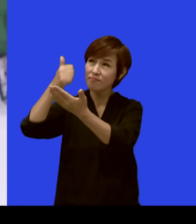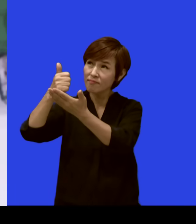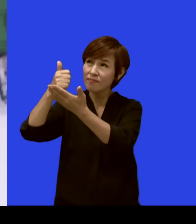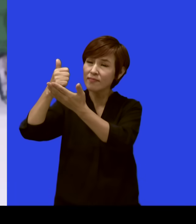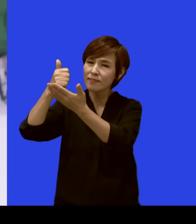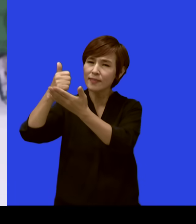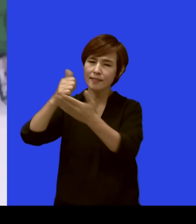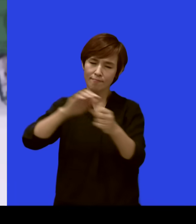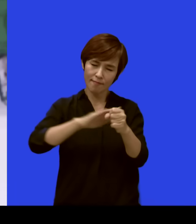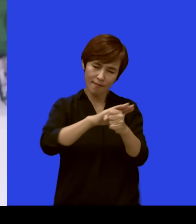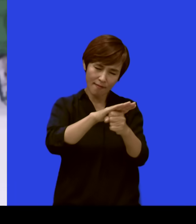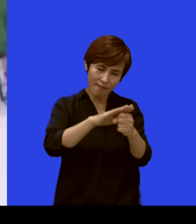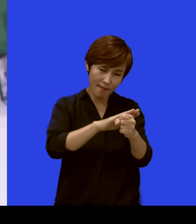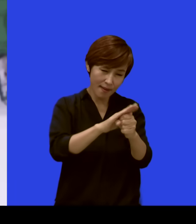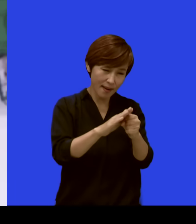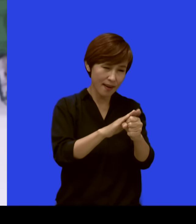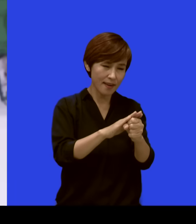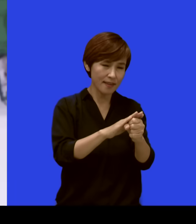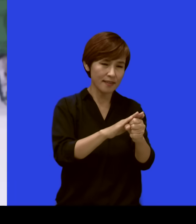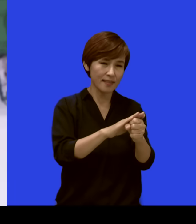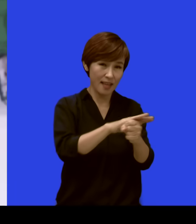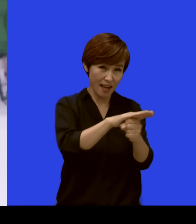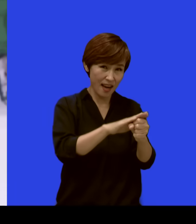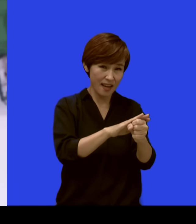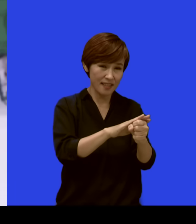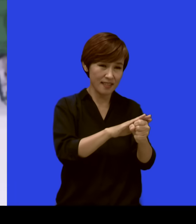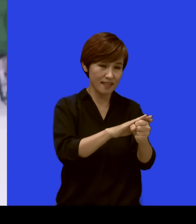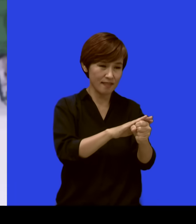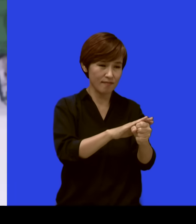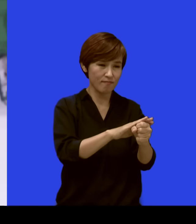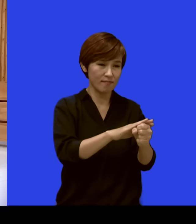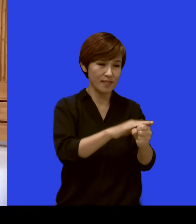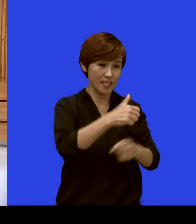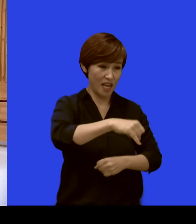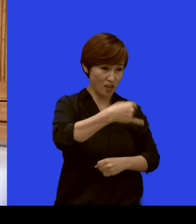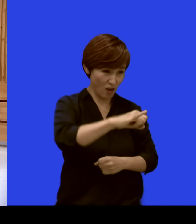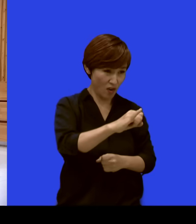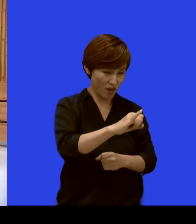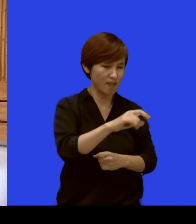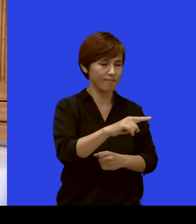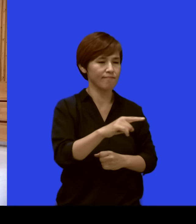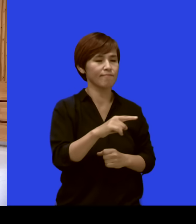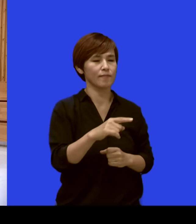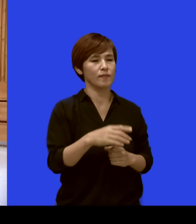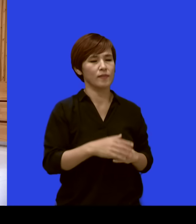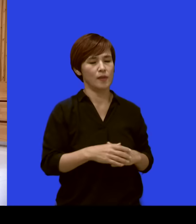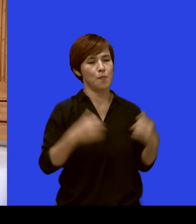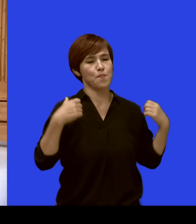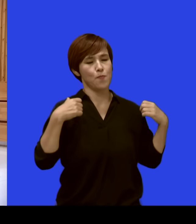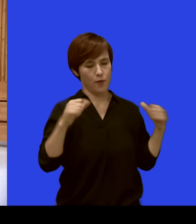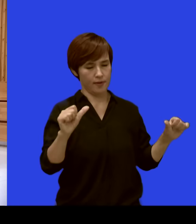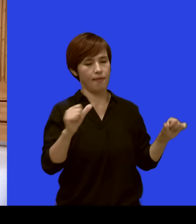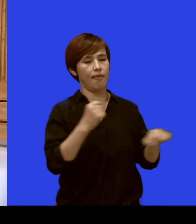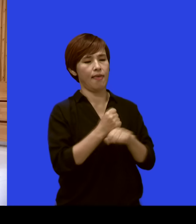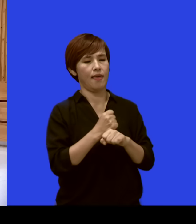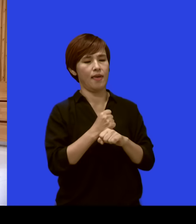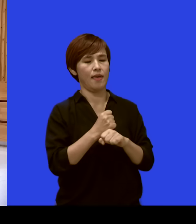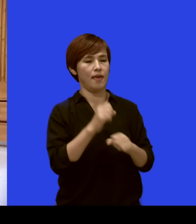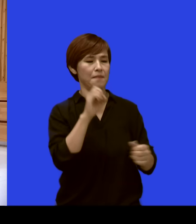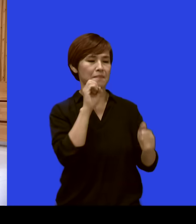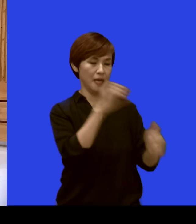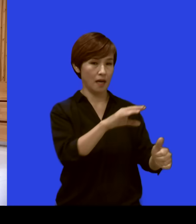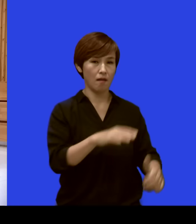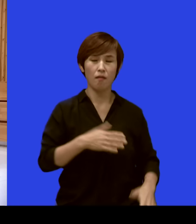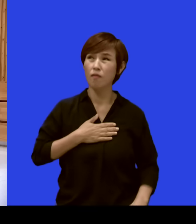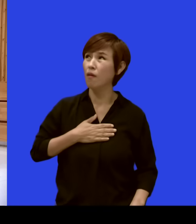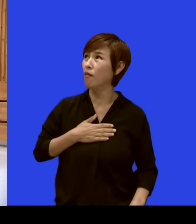진짜 사랑하는 자녀에게 내려놓음을 항상 말씀하시는 것 같아요. 근데 그게 내려놓는다는 게 진짜 내가 손해보는